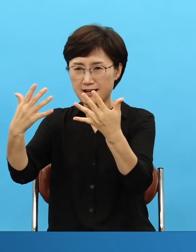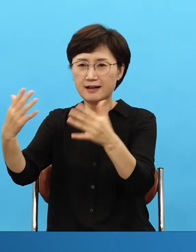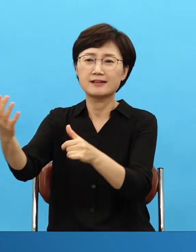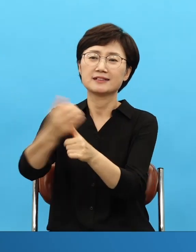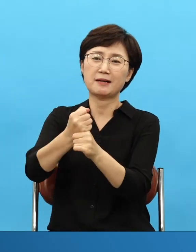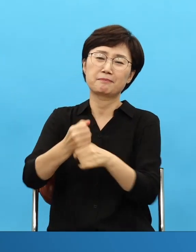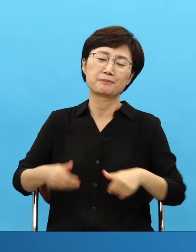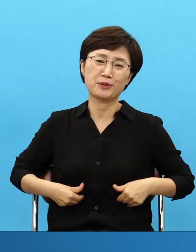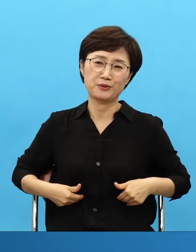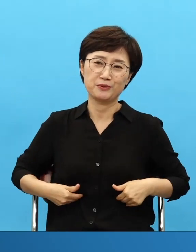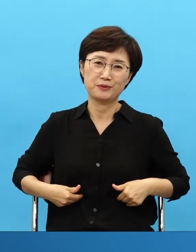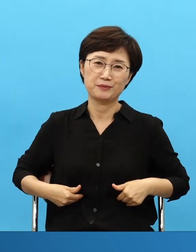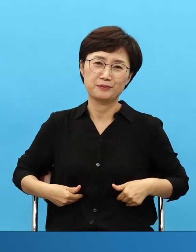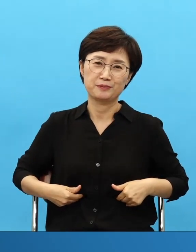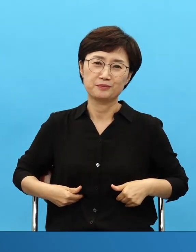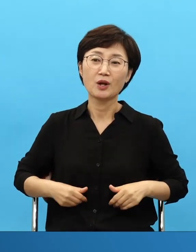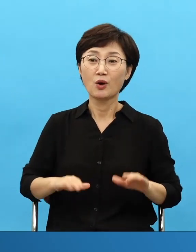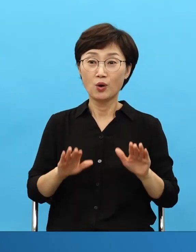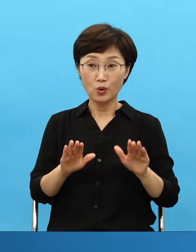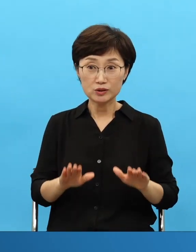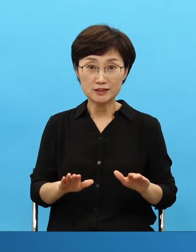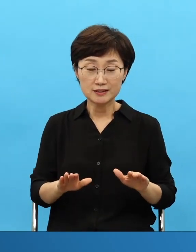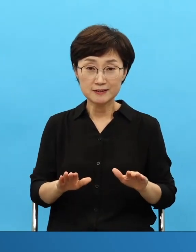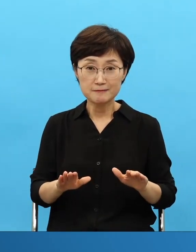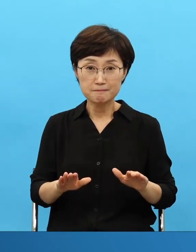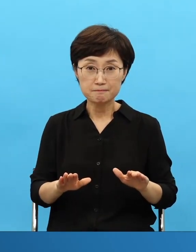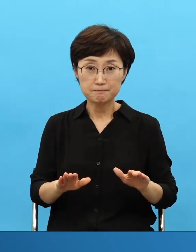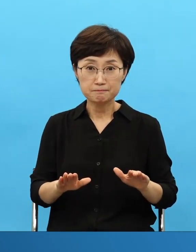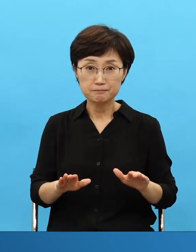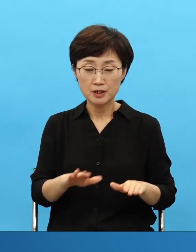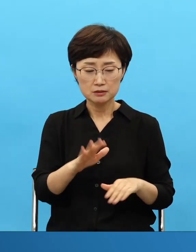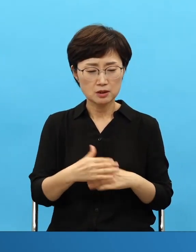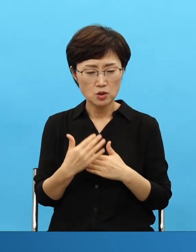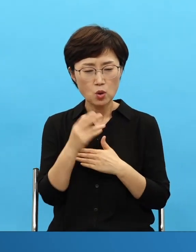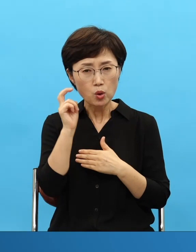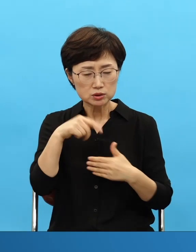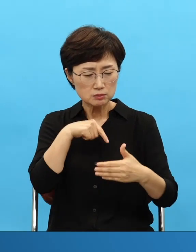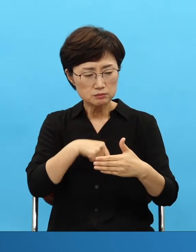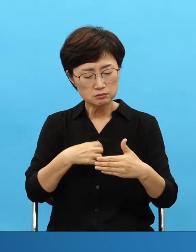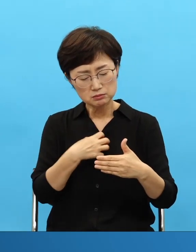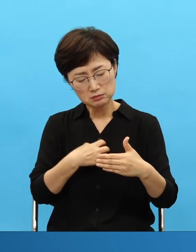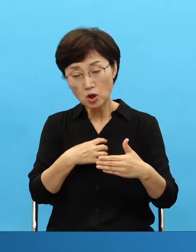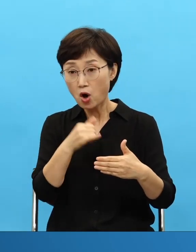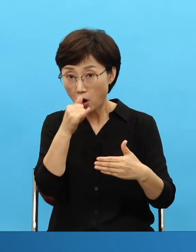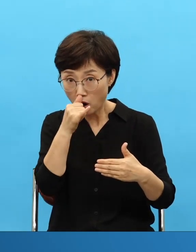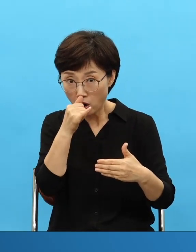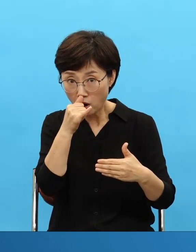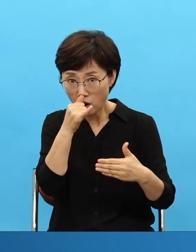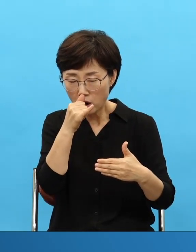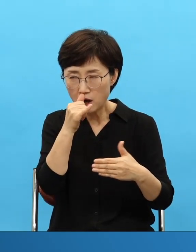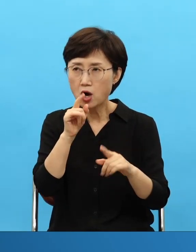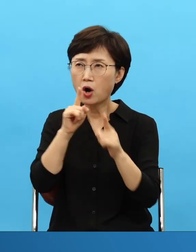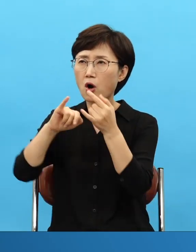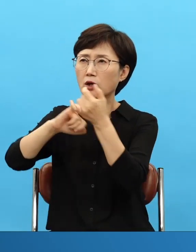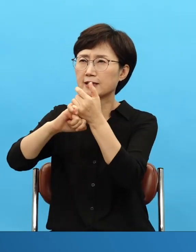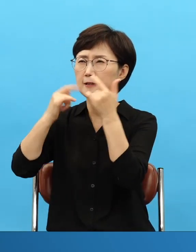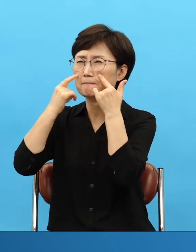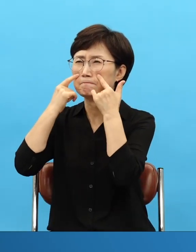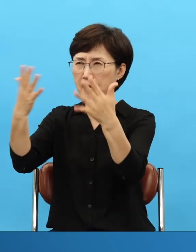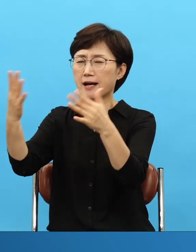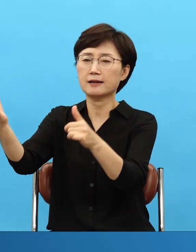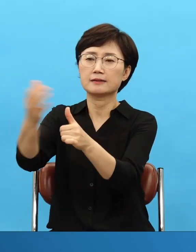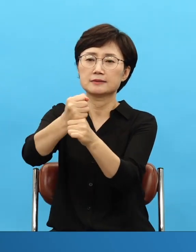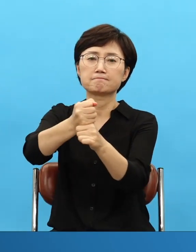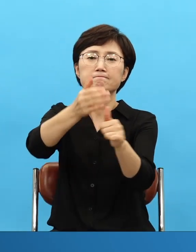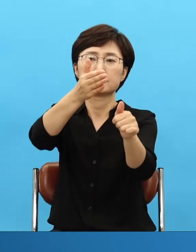the works will arise. 오늘 정말 힘든 분 정확한 언약을 잡으세요. So today, you must hold on to the accurate covenant,